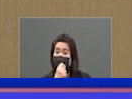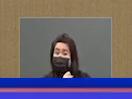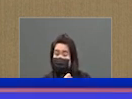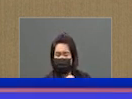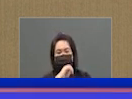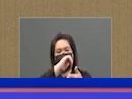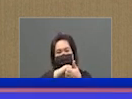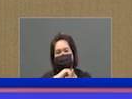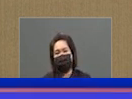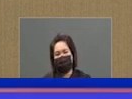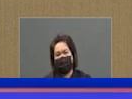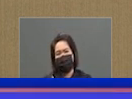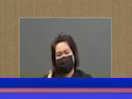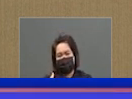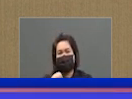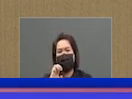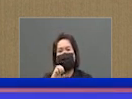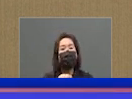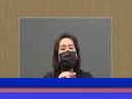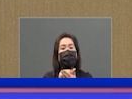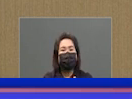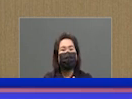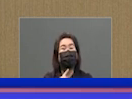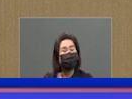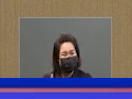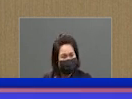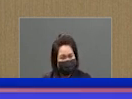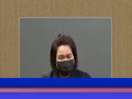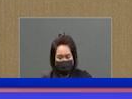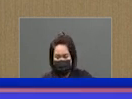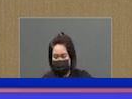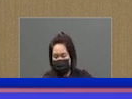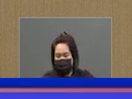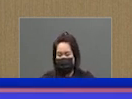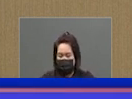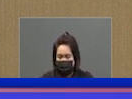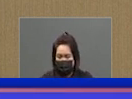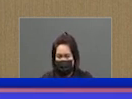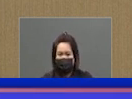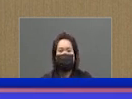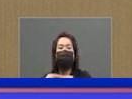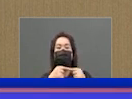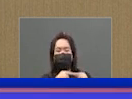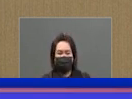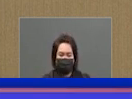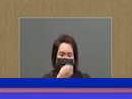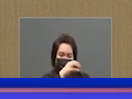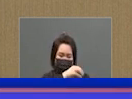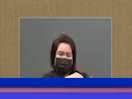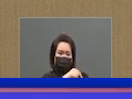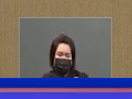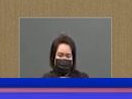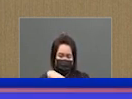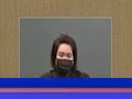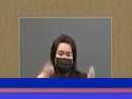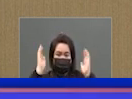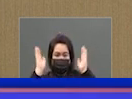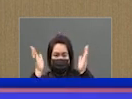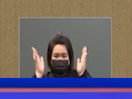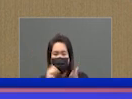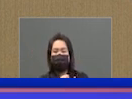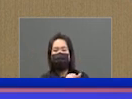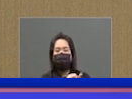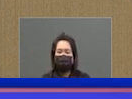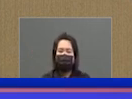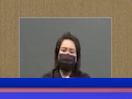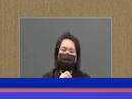แลเรื่องทางสุขภาพและสวัสดิการการรักษาพยาบาลนะครับก็คือเชื่อมไปยังการแพทย์ฉุกเฉินได้ คร ับแล้วก็เป็น